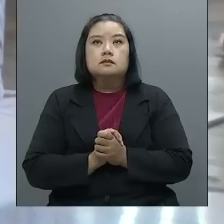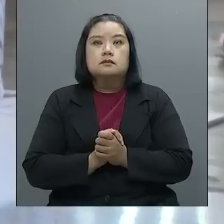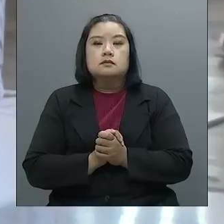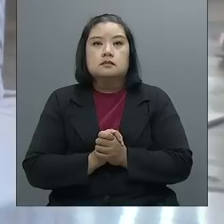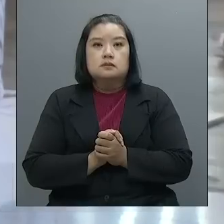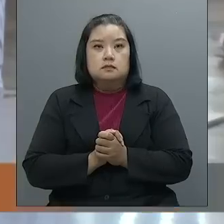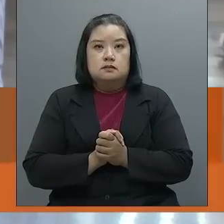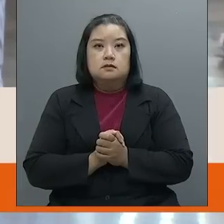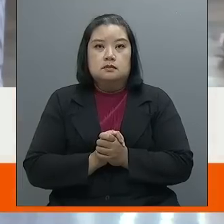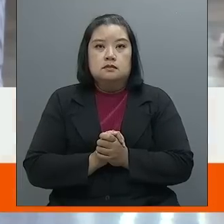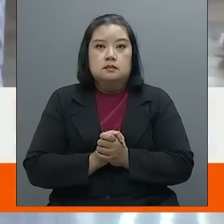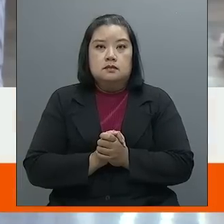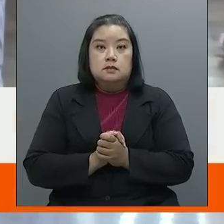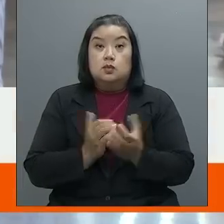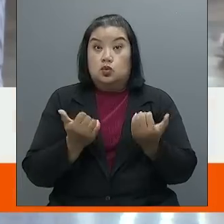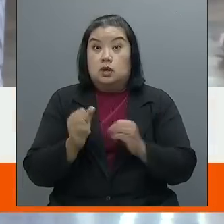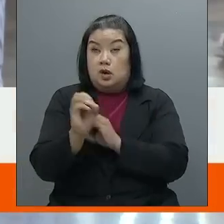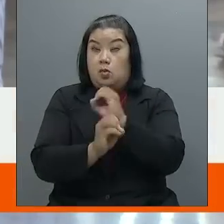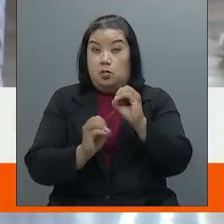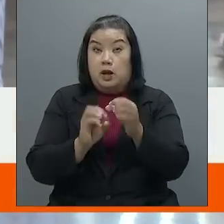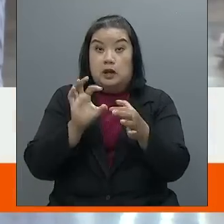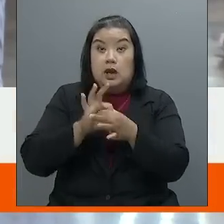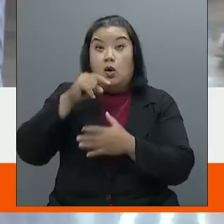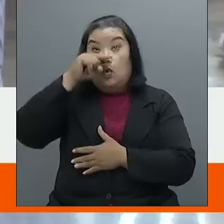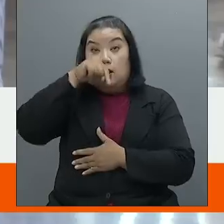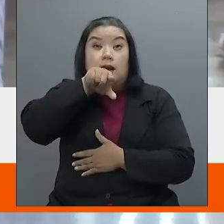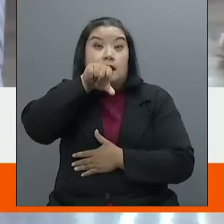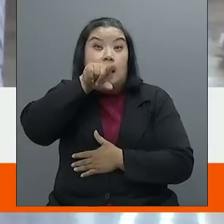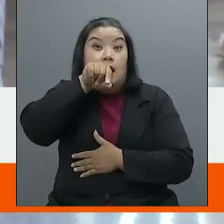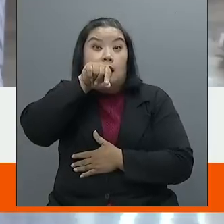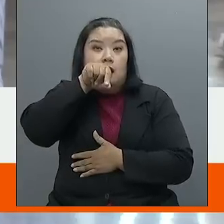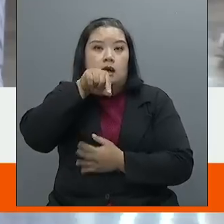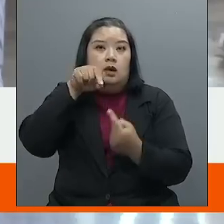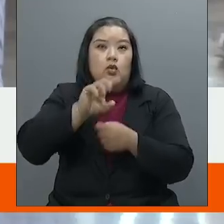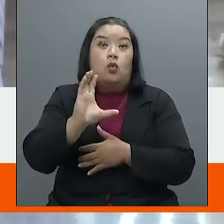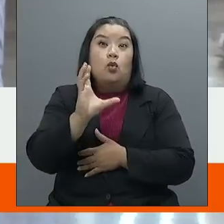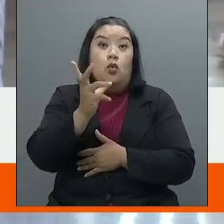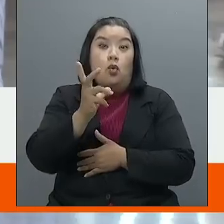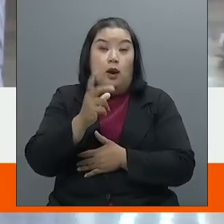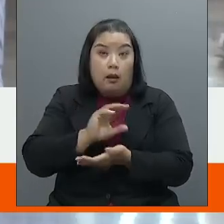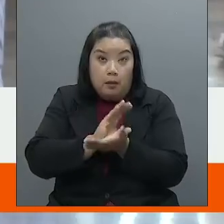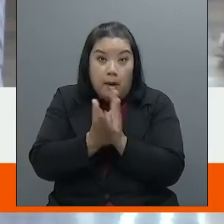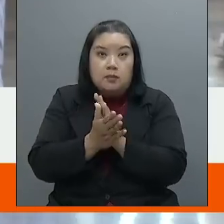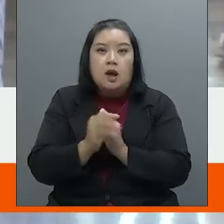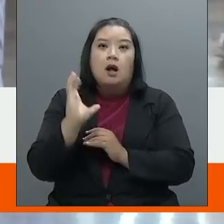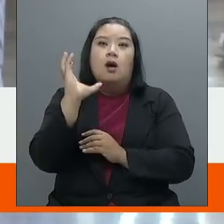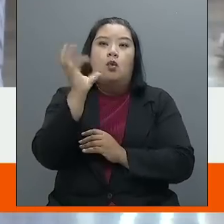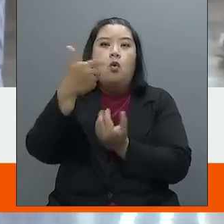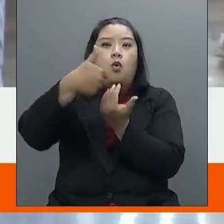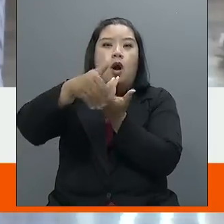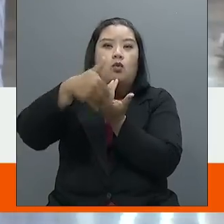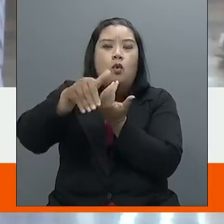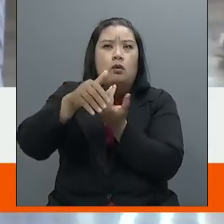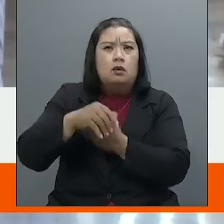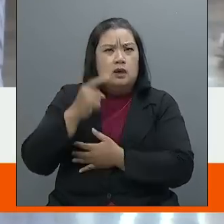ตอนนี้นะคะมาตรฐานความปลอดภัยของไก่ไทยไม่ได้อยู่แค่ระดับโลกแล้วนะคะแต่ไปถึงระดับอวกาศเลยค่ะฟังดูเป็นเรื่องที่ไกลตัวนะ